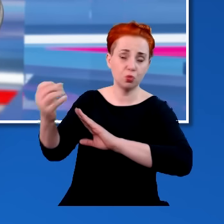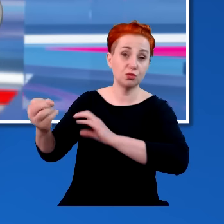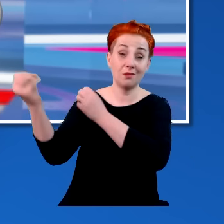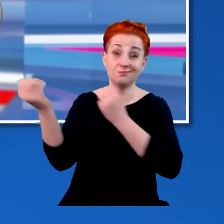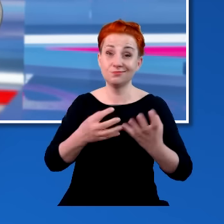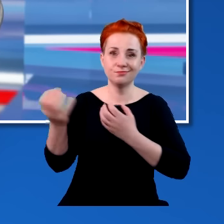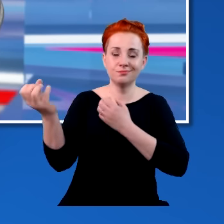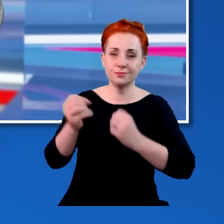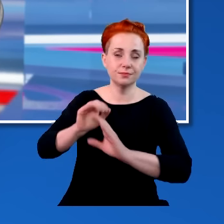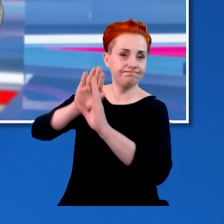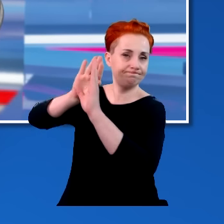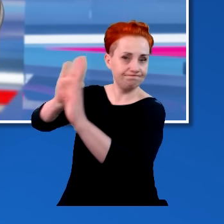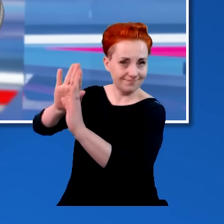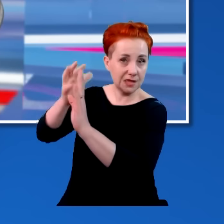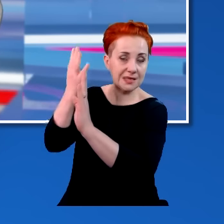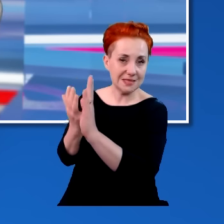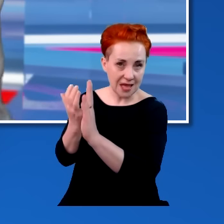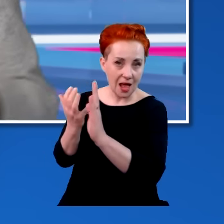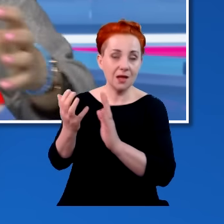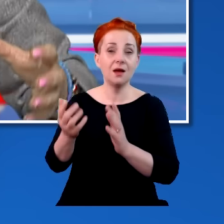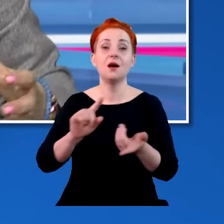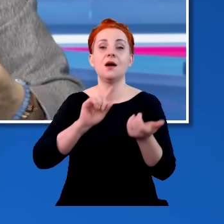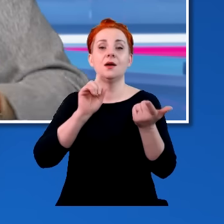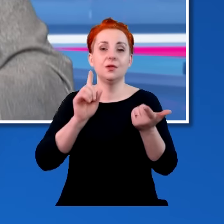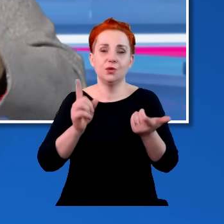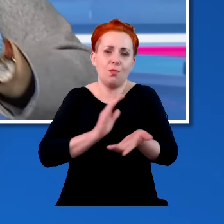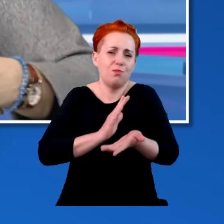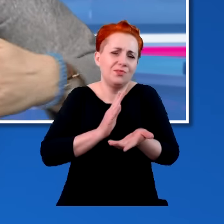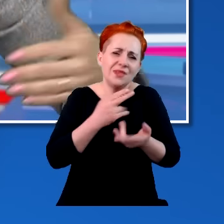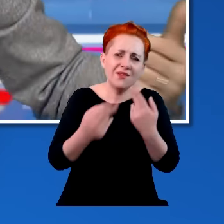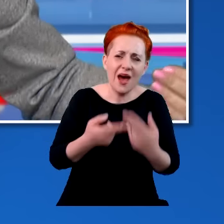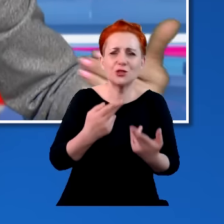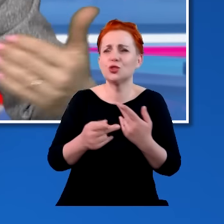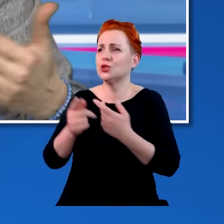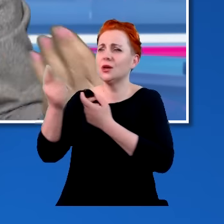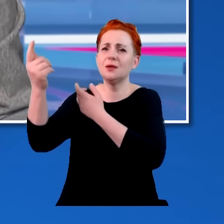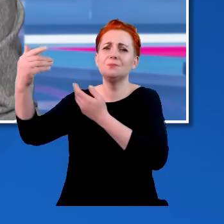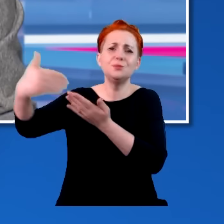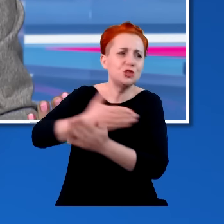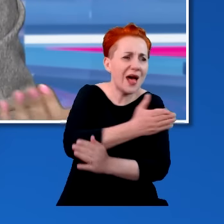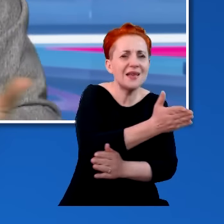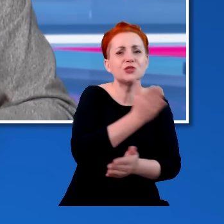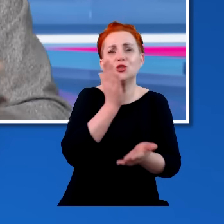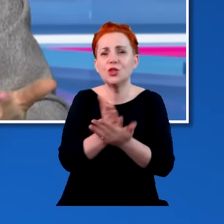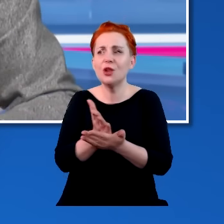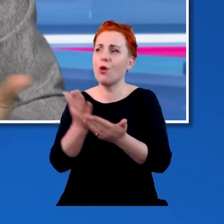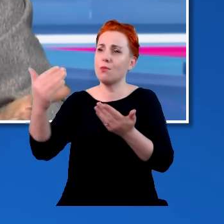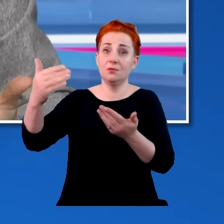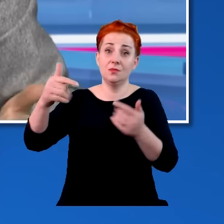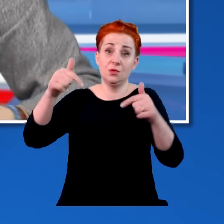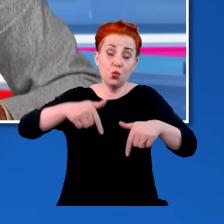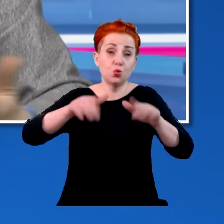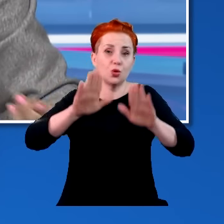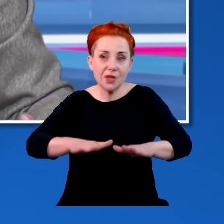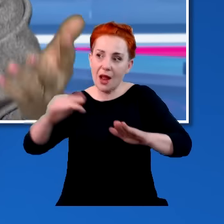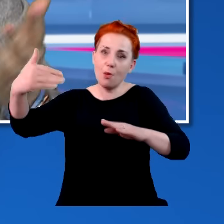które wjeżdżają ze wschodu i to bez względu na to, czy wjeżdżają przez Polskę, czy wjeżdżają po prostu na rynek europejski, bo one siłą